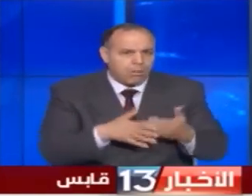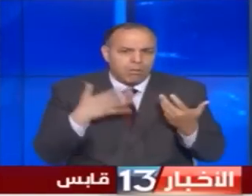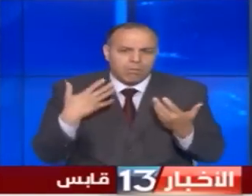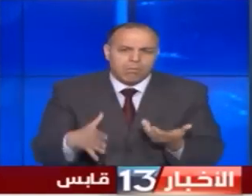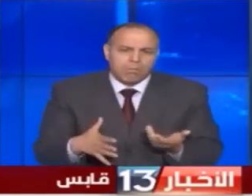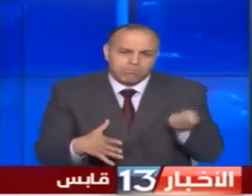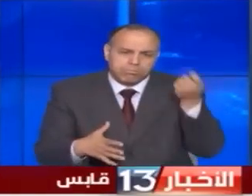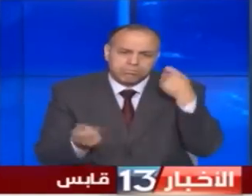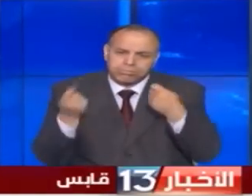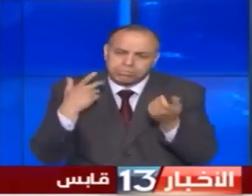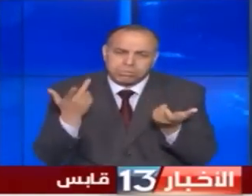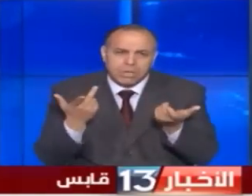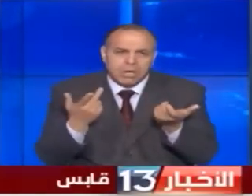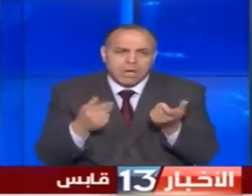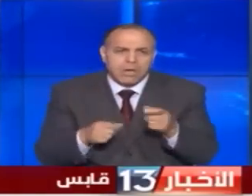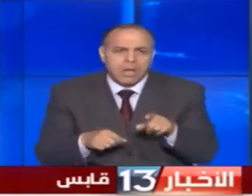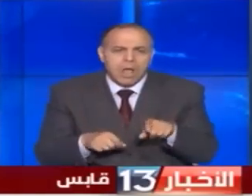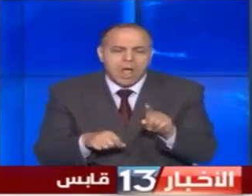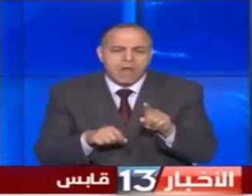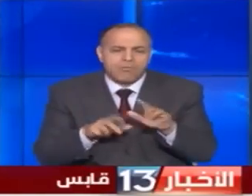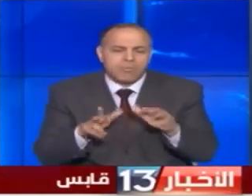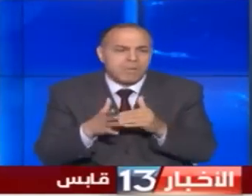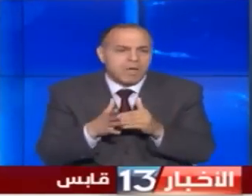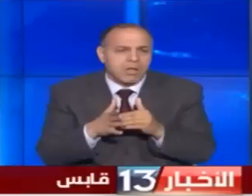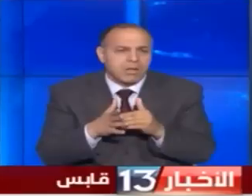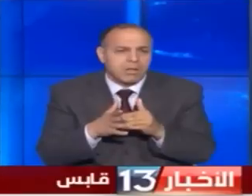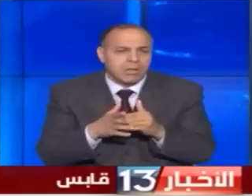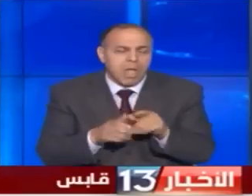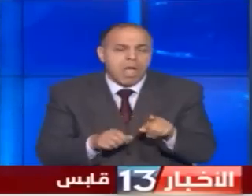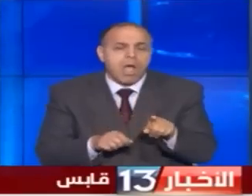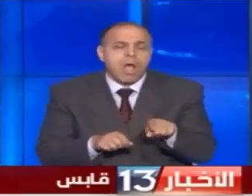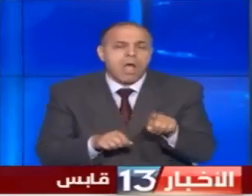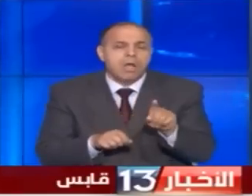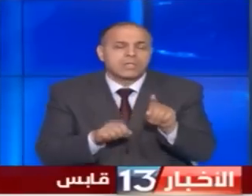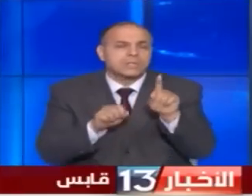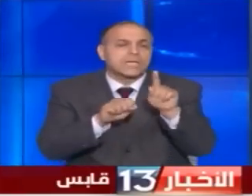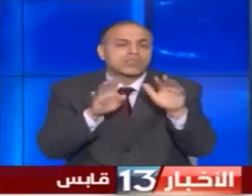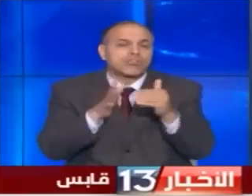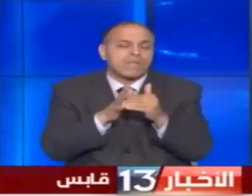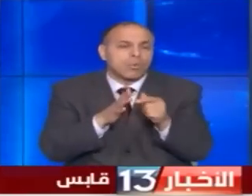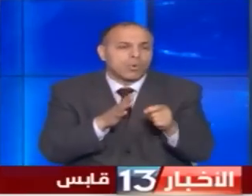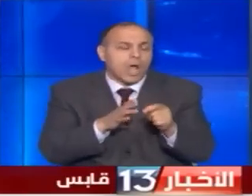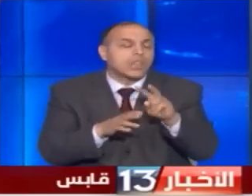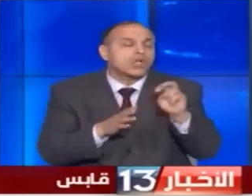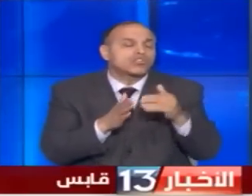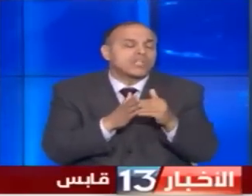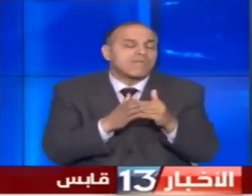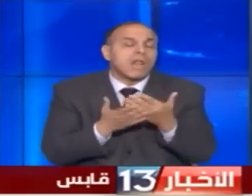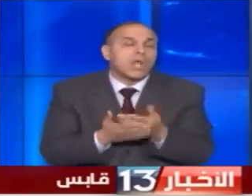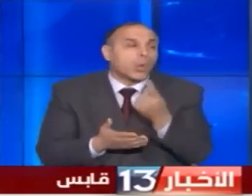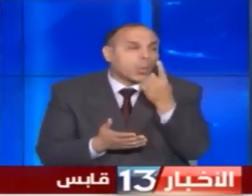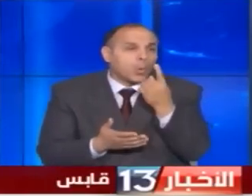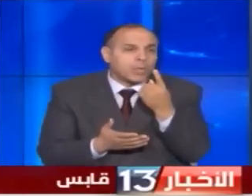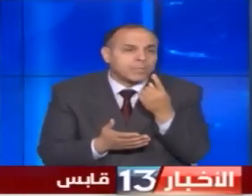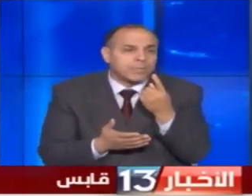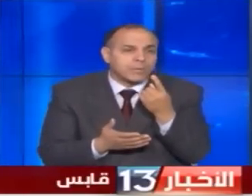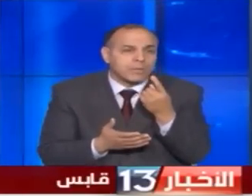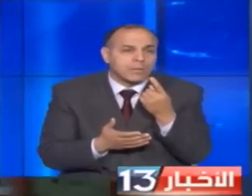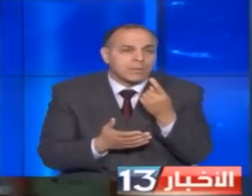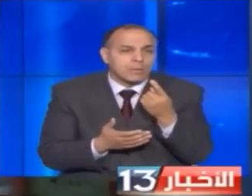كنا ناخذ فيها وخمسمائه ولناخذ ومازال حتى الان دينار اجماع